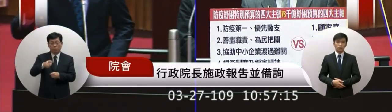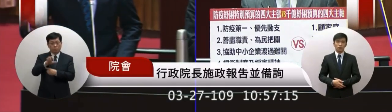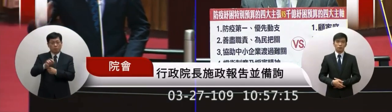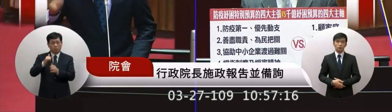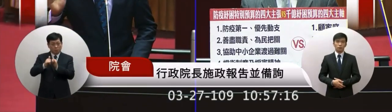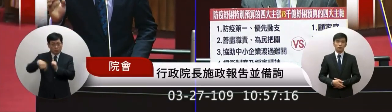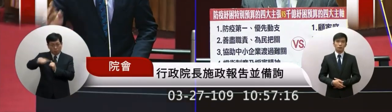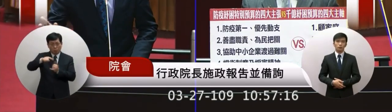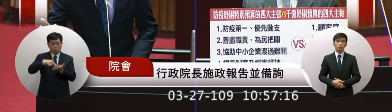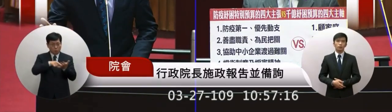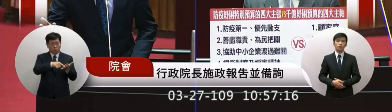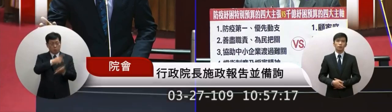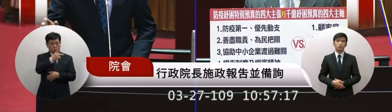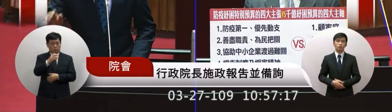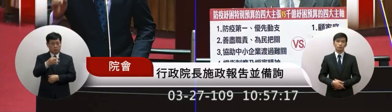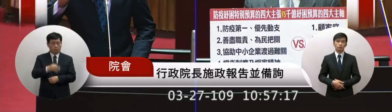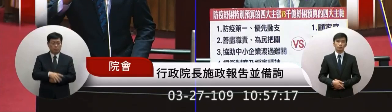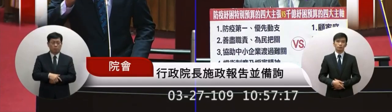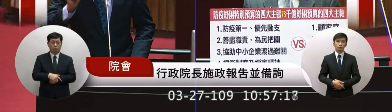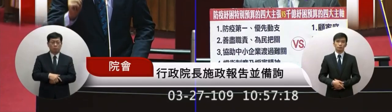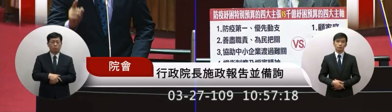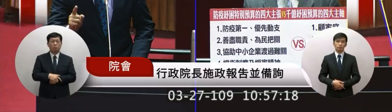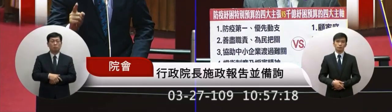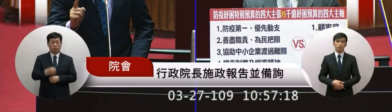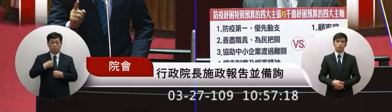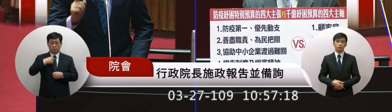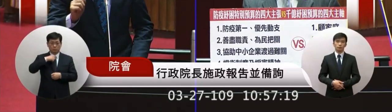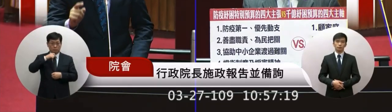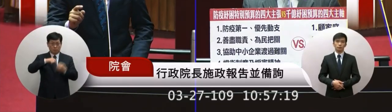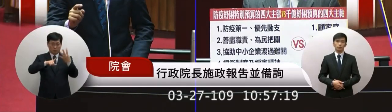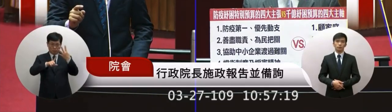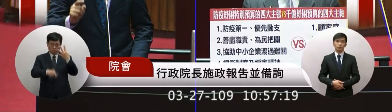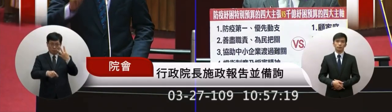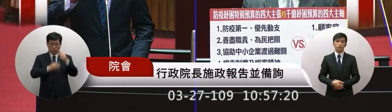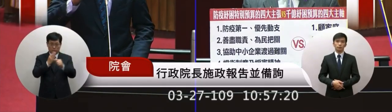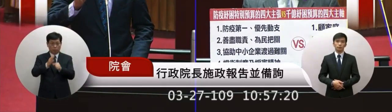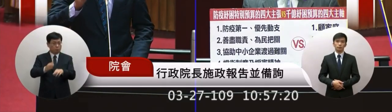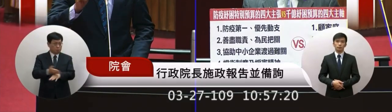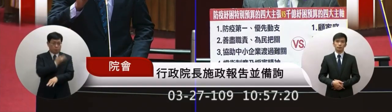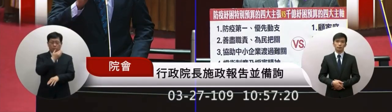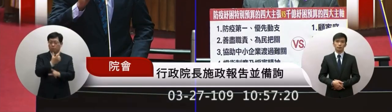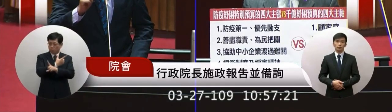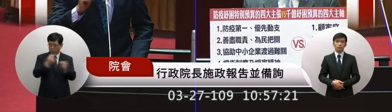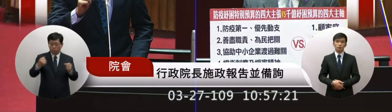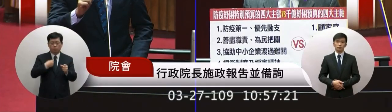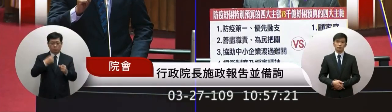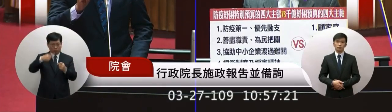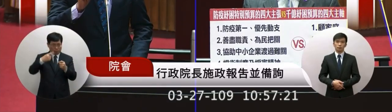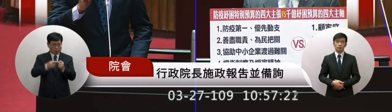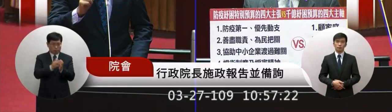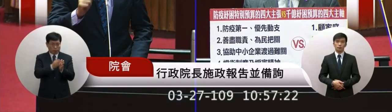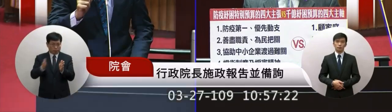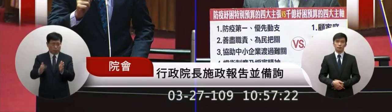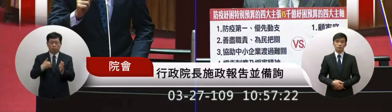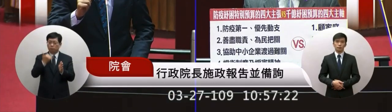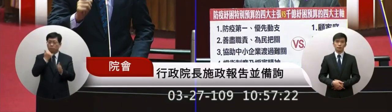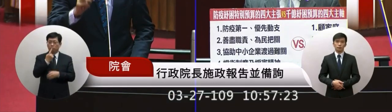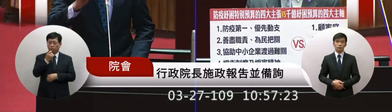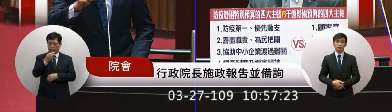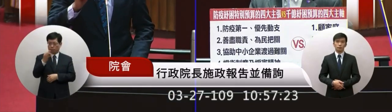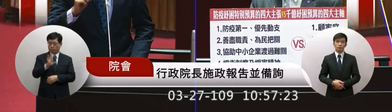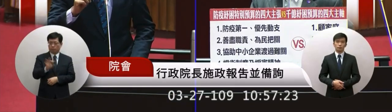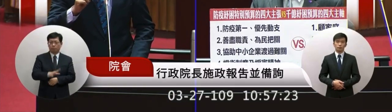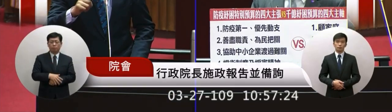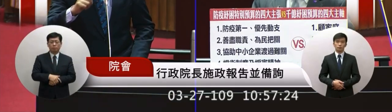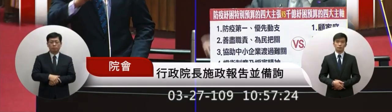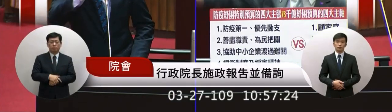民有申请贷款的部分，阮为后个月四月中开始全部同款一年免利息。我